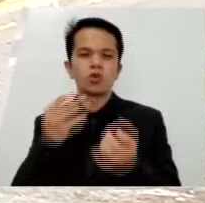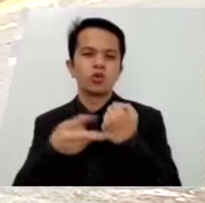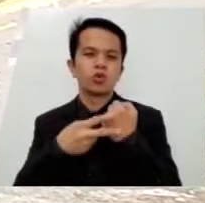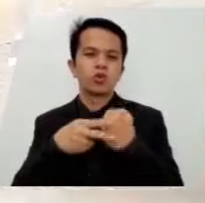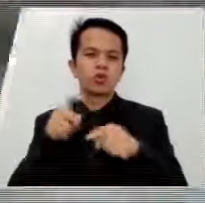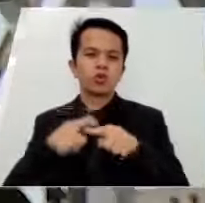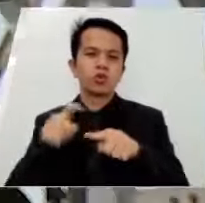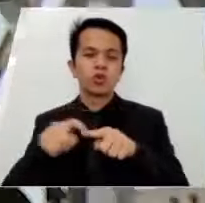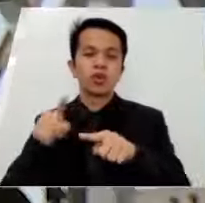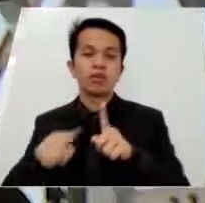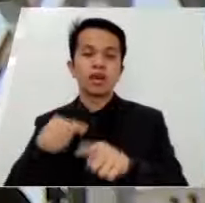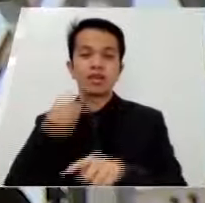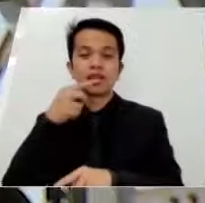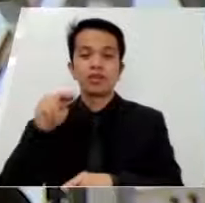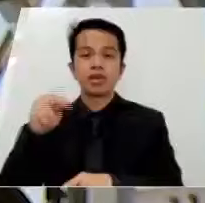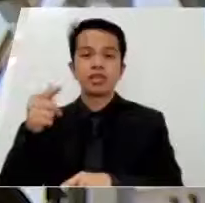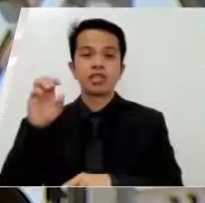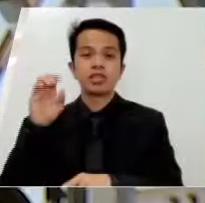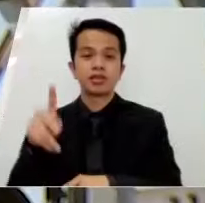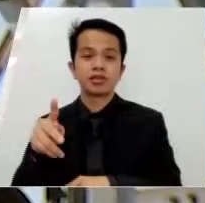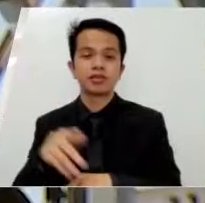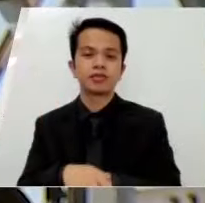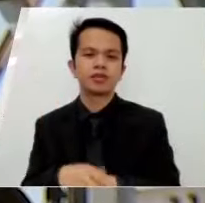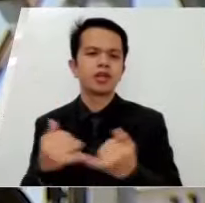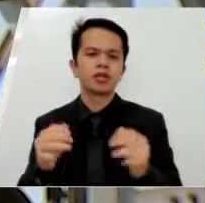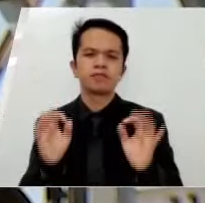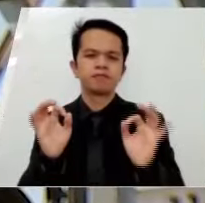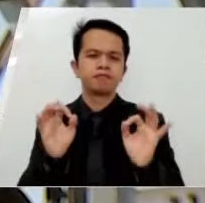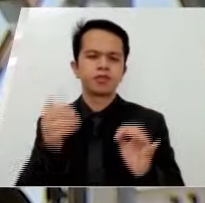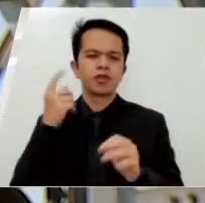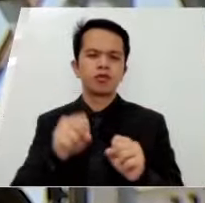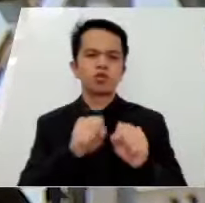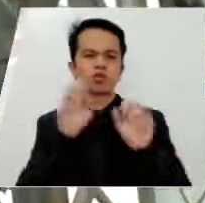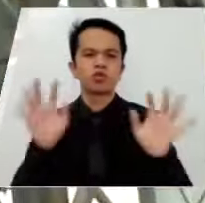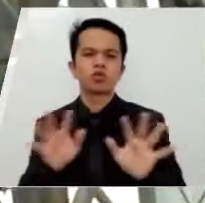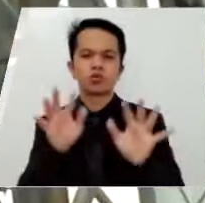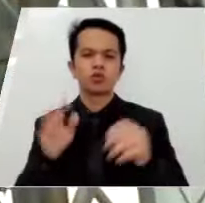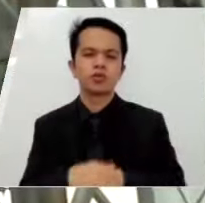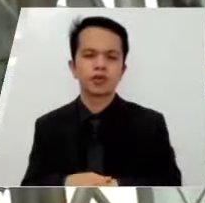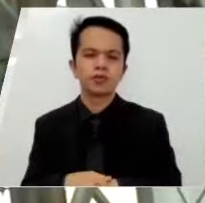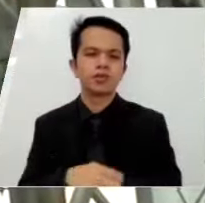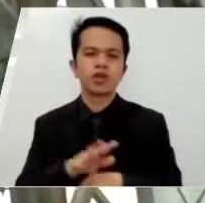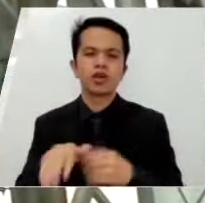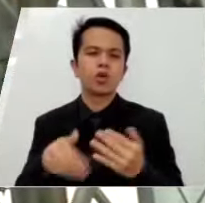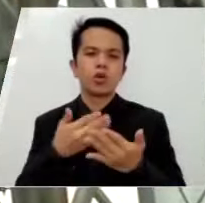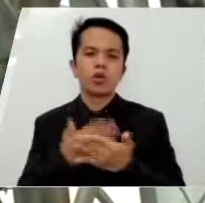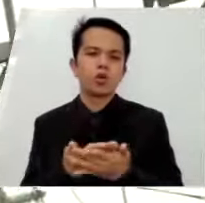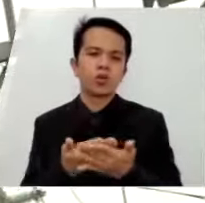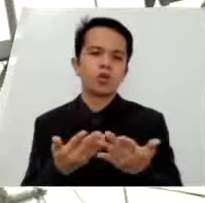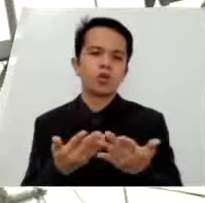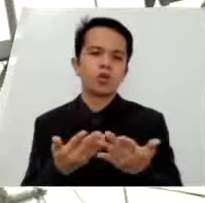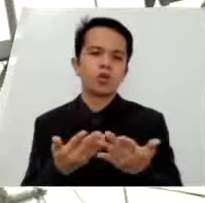NGCP, makasave naman tayo over the weekend and again all things being equal, baka hanggang yellow lang tayo, pwera na